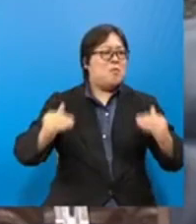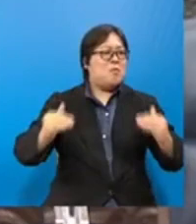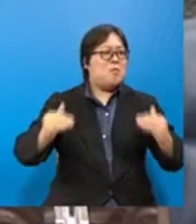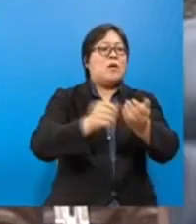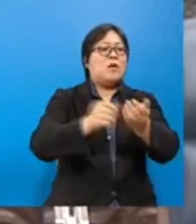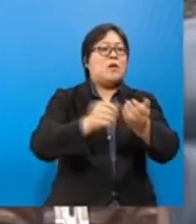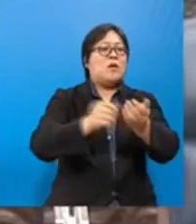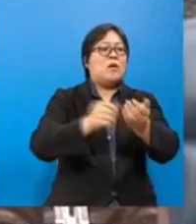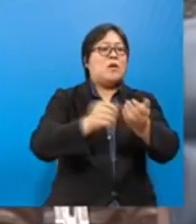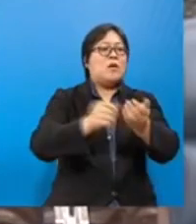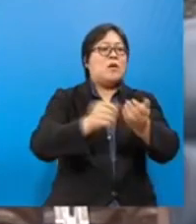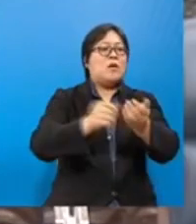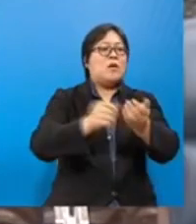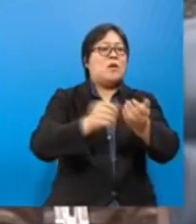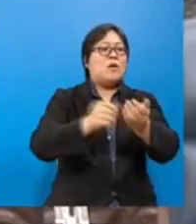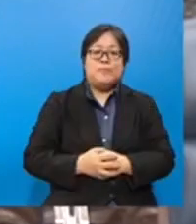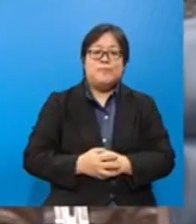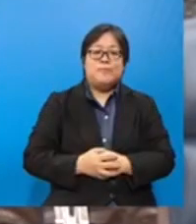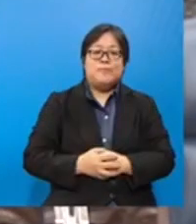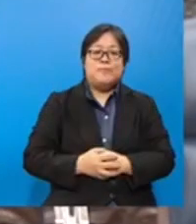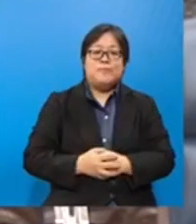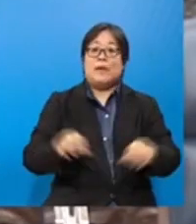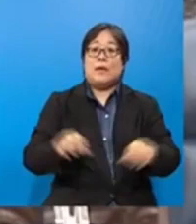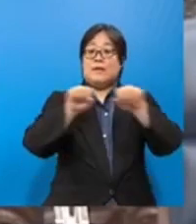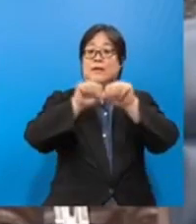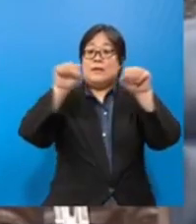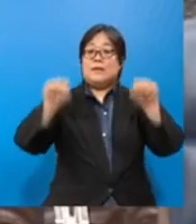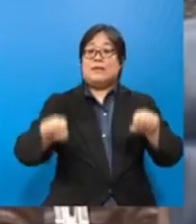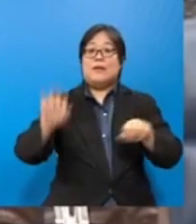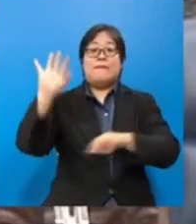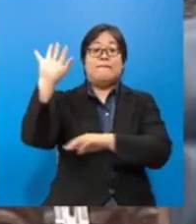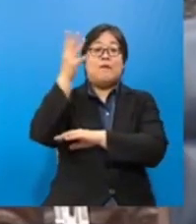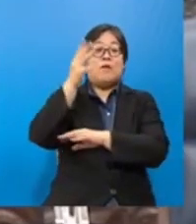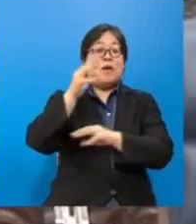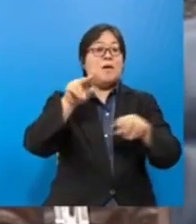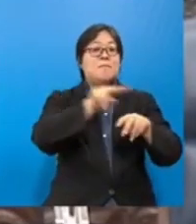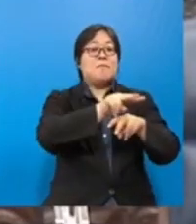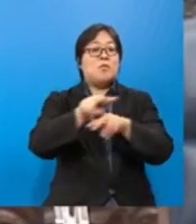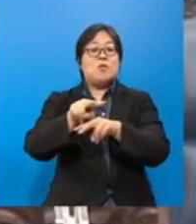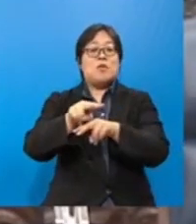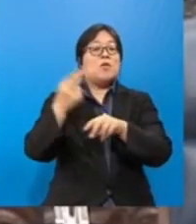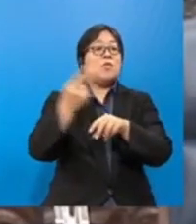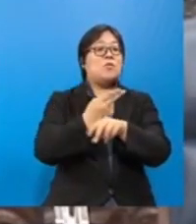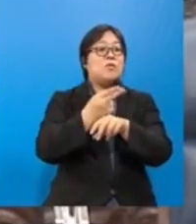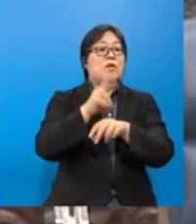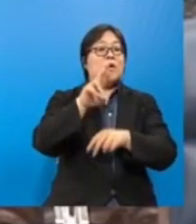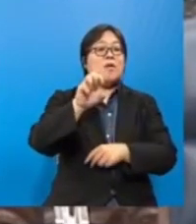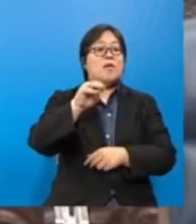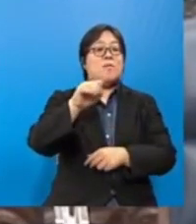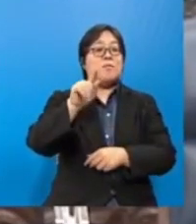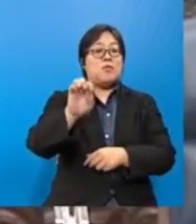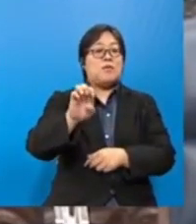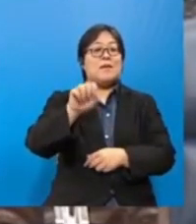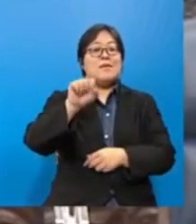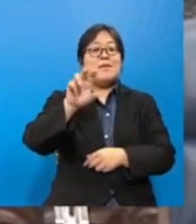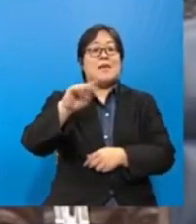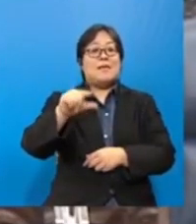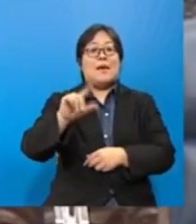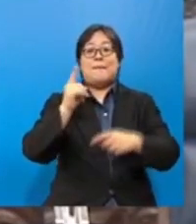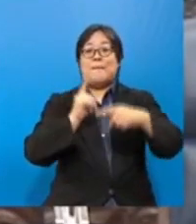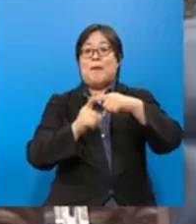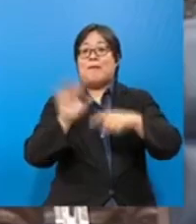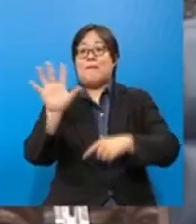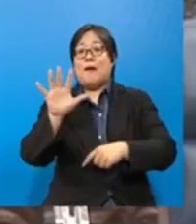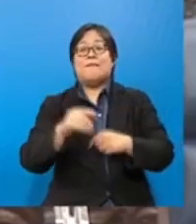kemudahan tambahan sistem Force monitoring using remote sensing plus fight